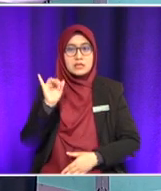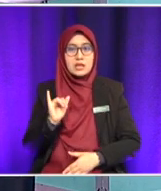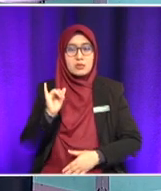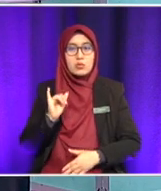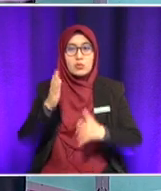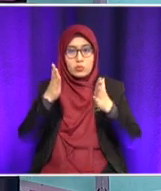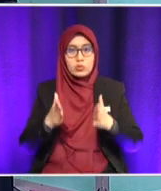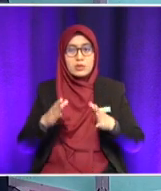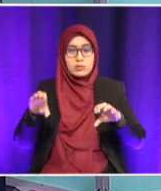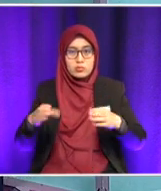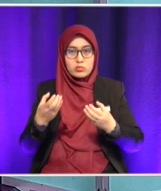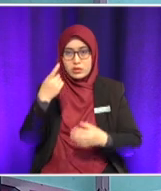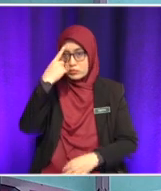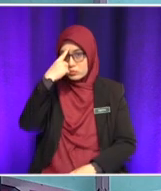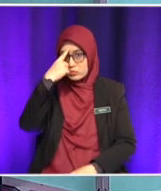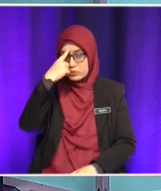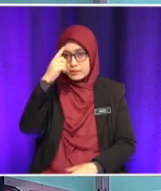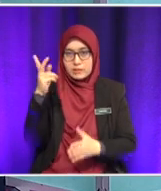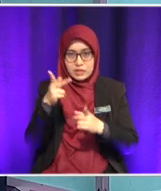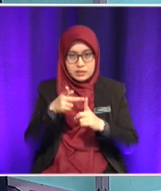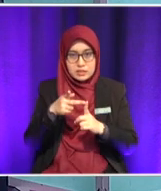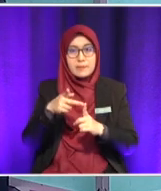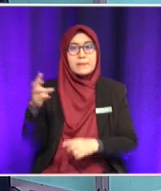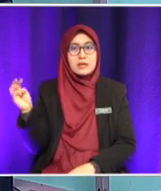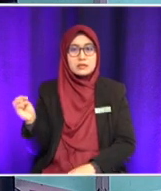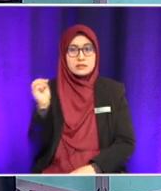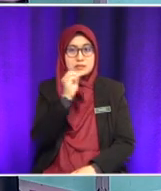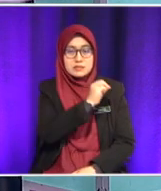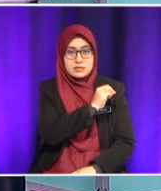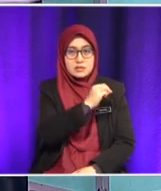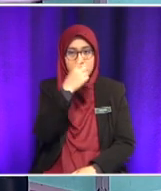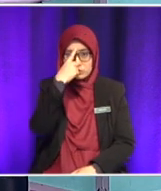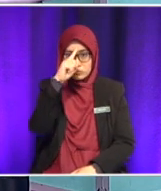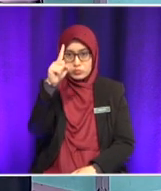itu maksud pendarahan seksual